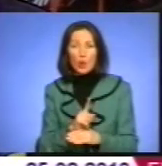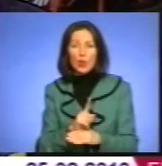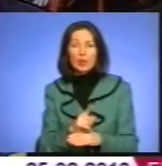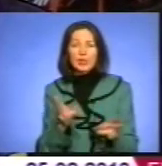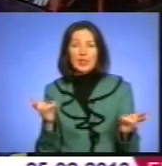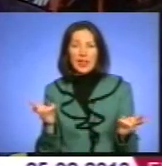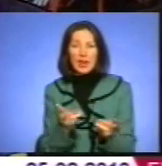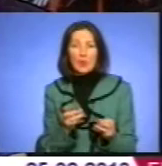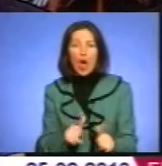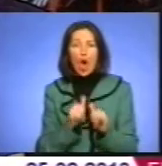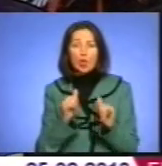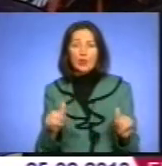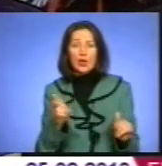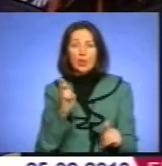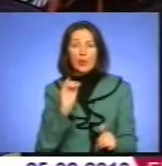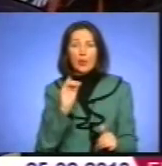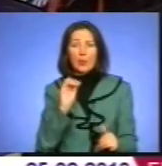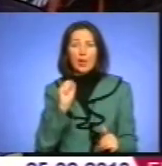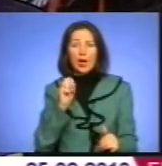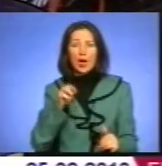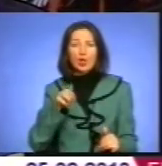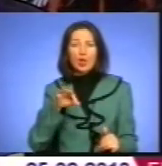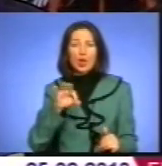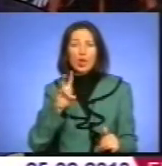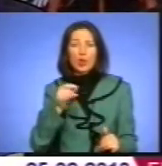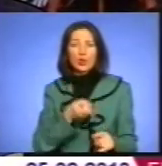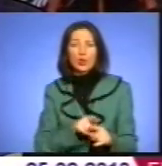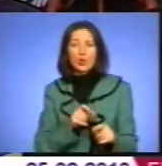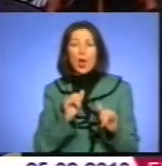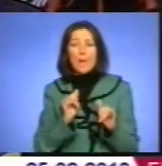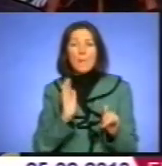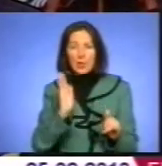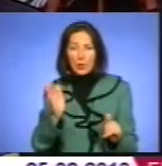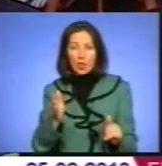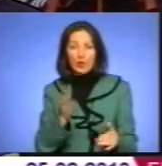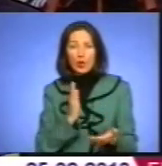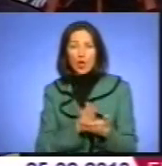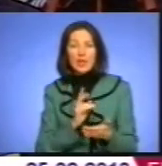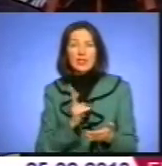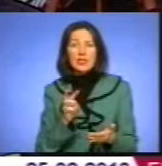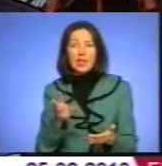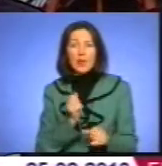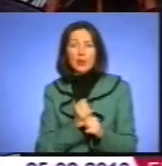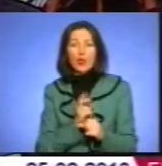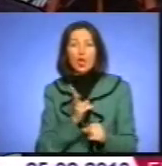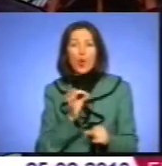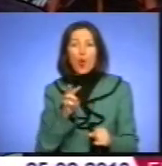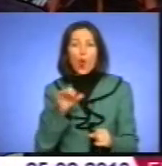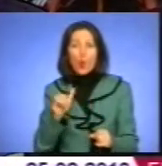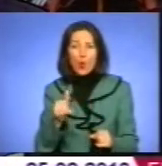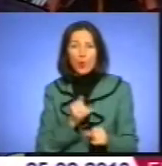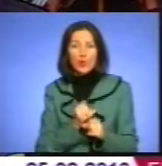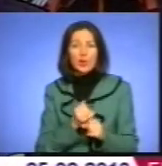треба розвивати біатлон, що це досить перспективний, що тут є з ким працювати, кому працювати, що тут є дійсно